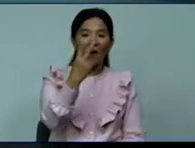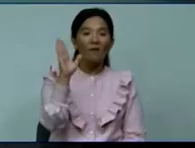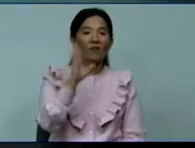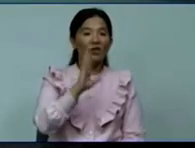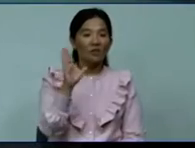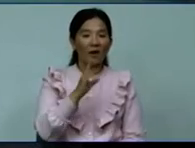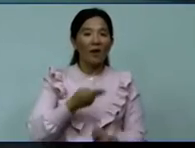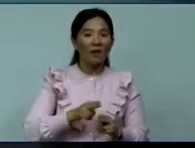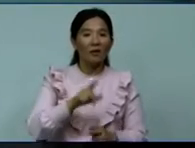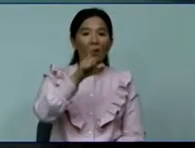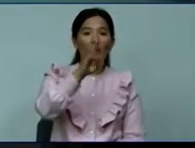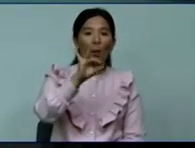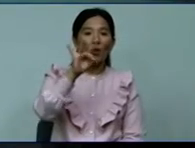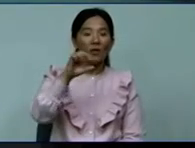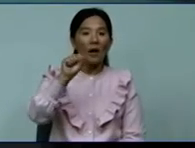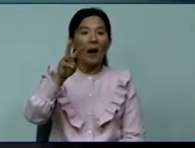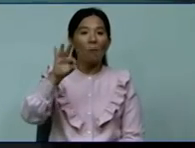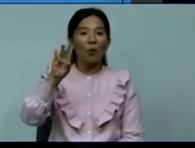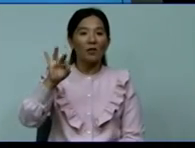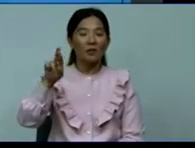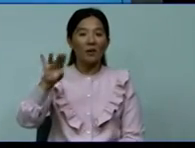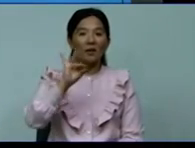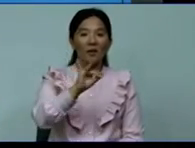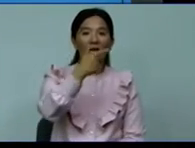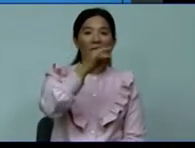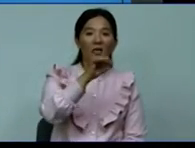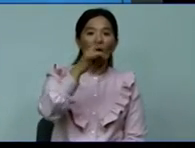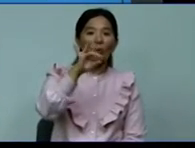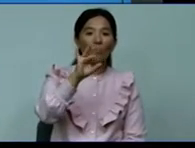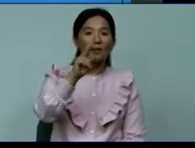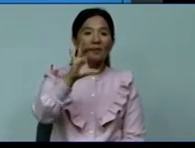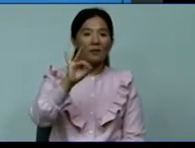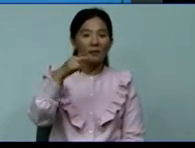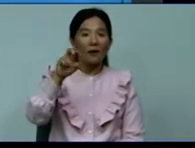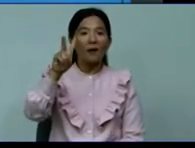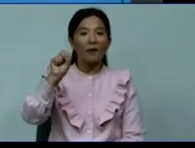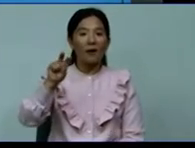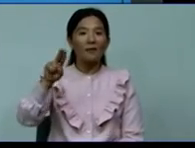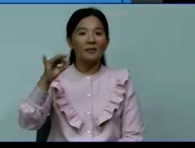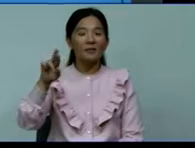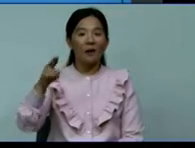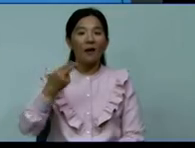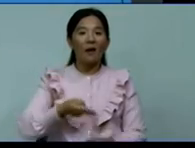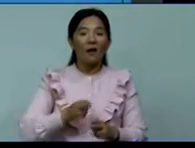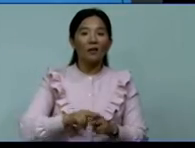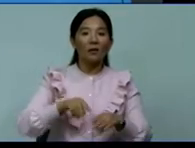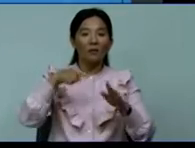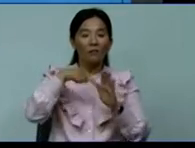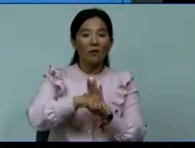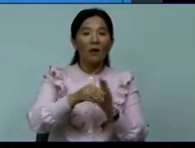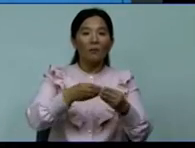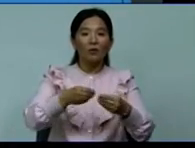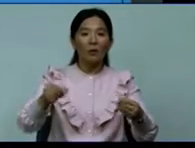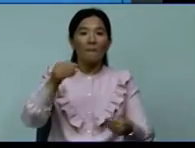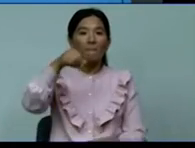Это хлорид аммония и гидроксид кальция, то есть гашенная известь в порошкообразном